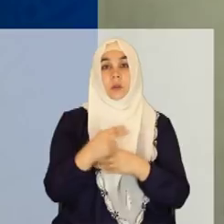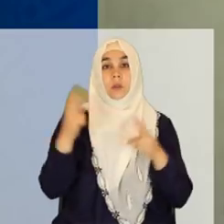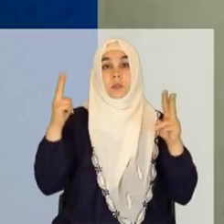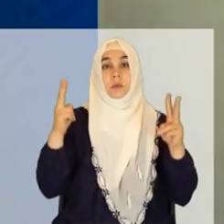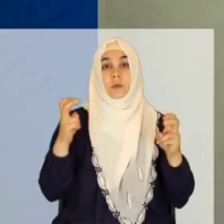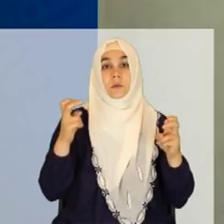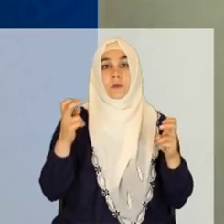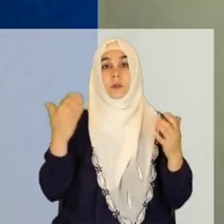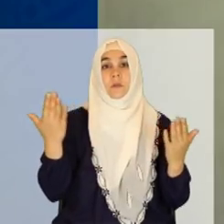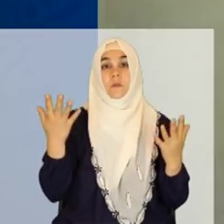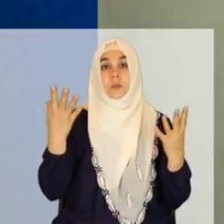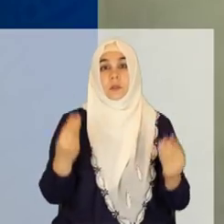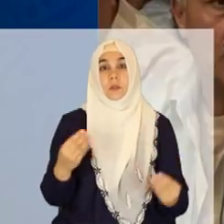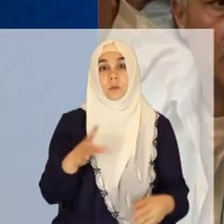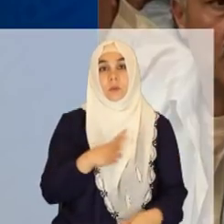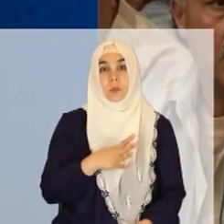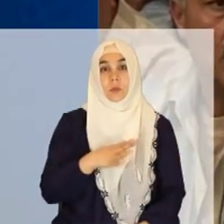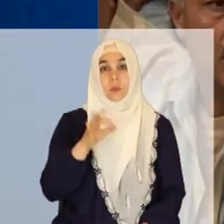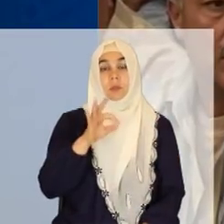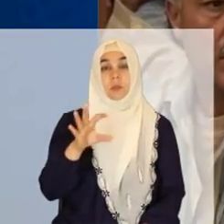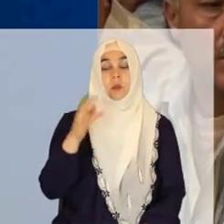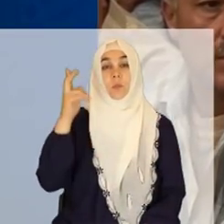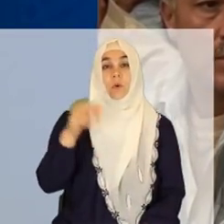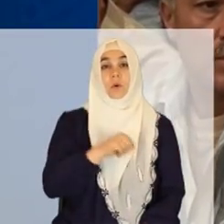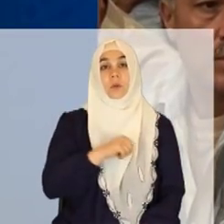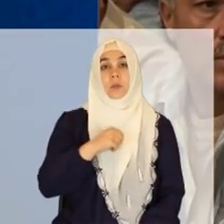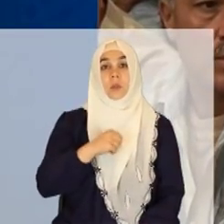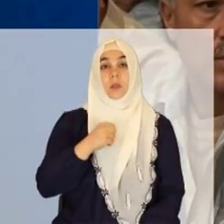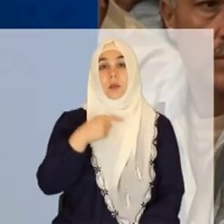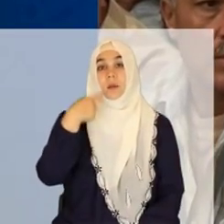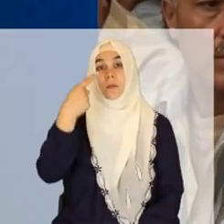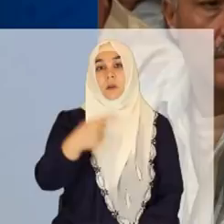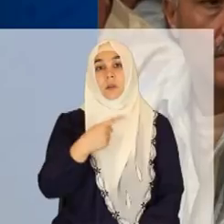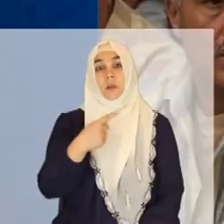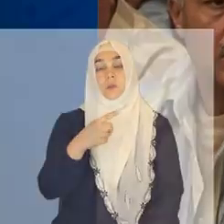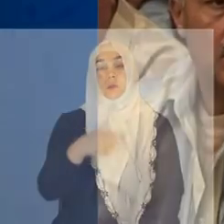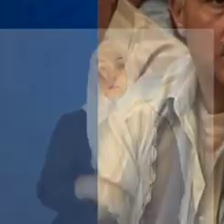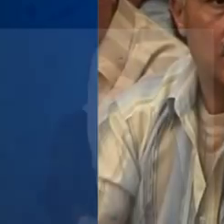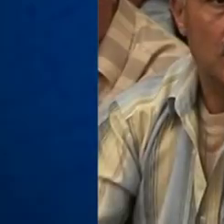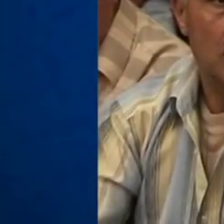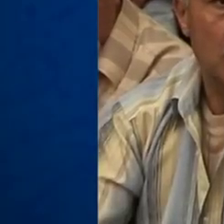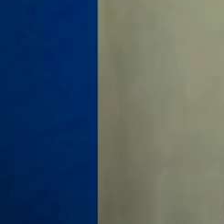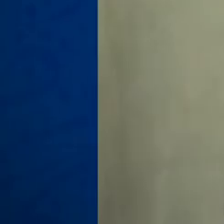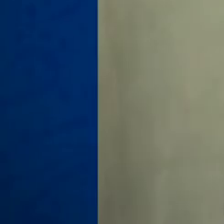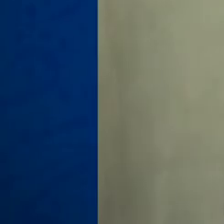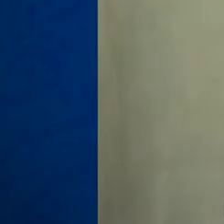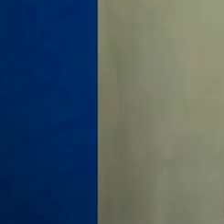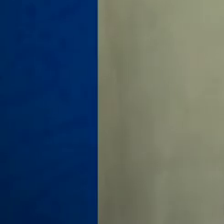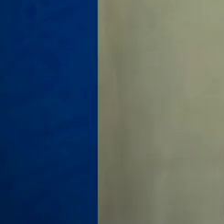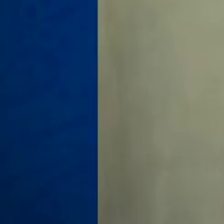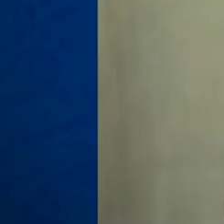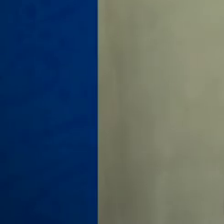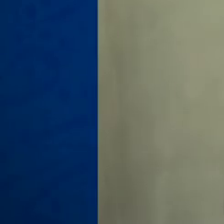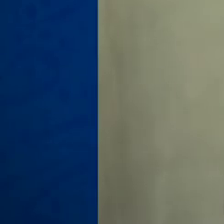mavsumi ekanligi bayon qilinadi. Alloh taolo marhamat qilib aytadi: أعوذ بالله من الشيطان